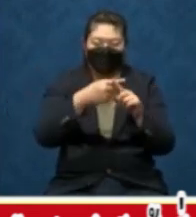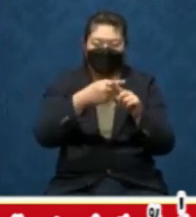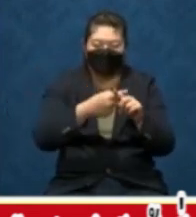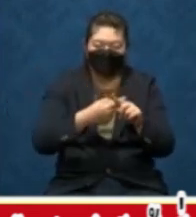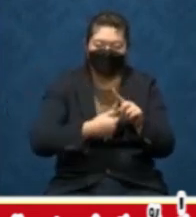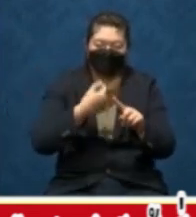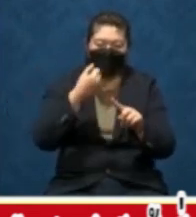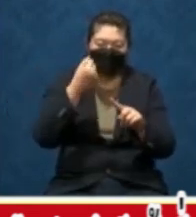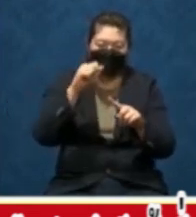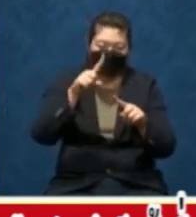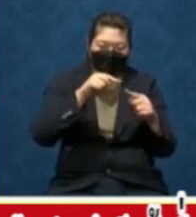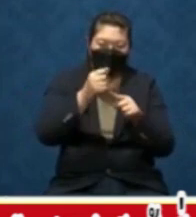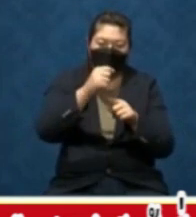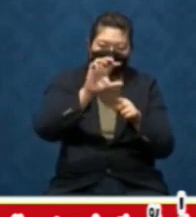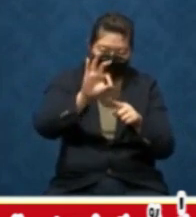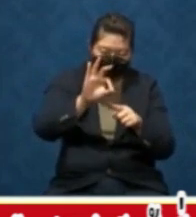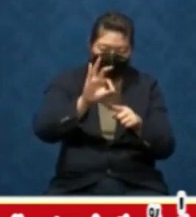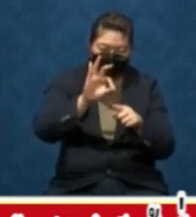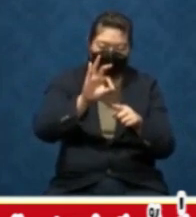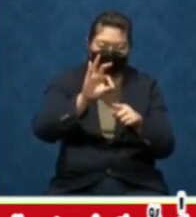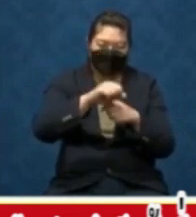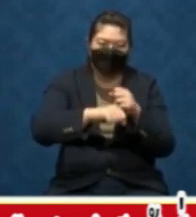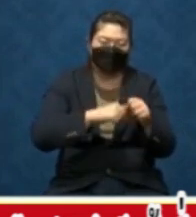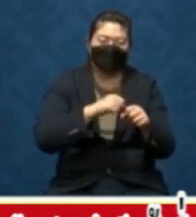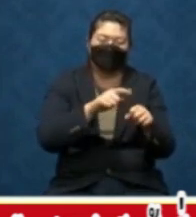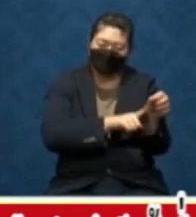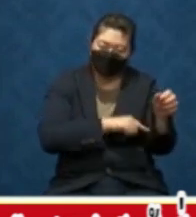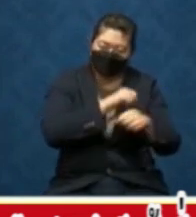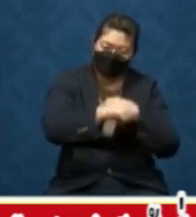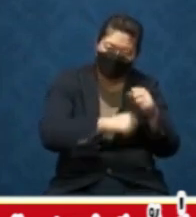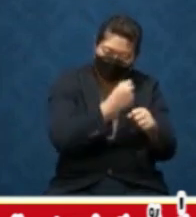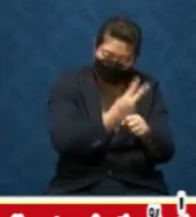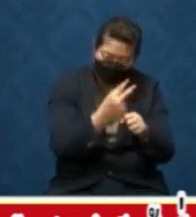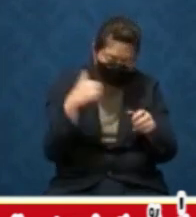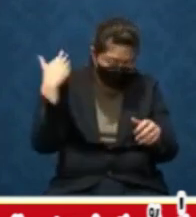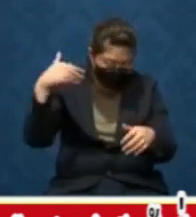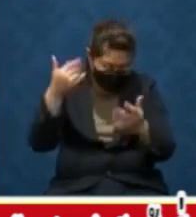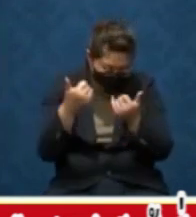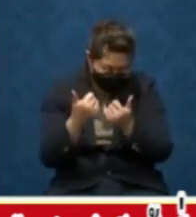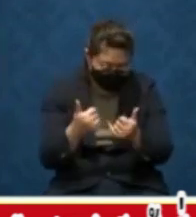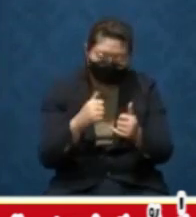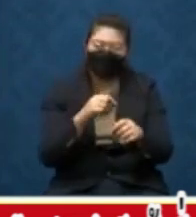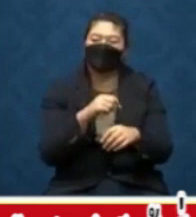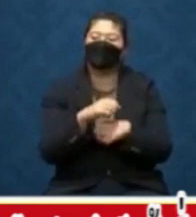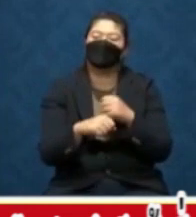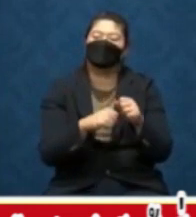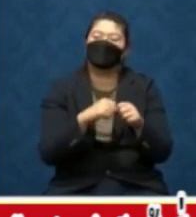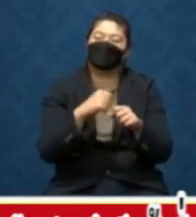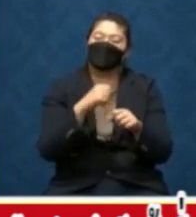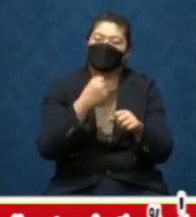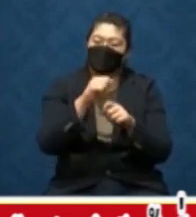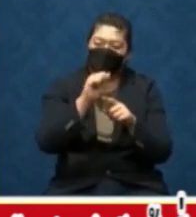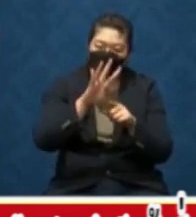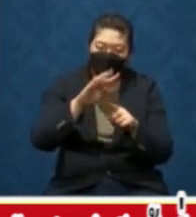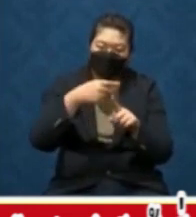2563นับเป็นระยะเวลา 2ปีจนถึง 14พฤศจิกายน 2565ท่านทราบไหมคะว่ามี